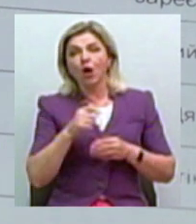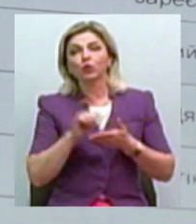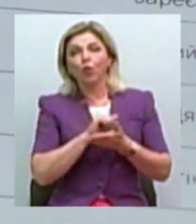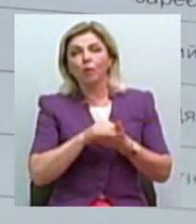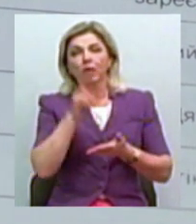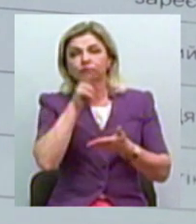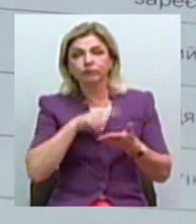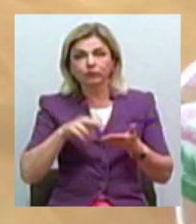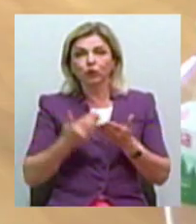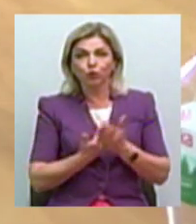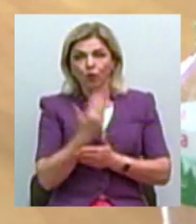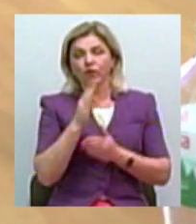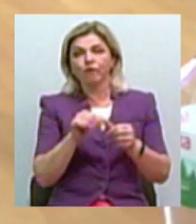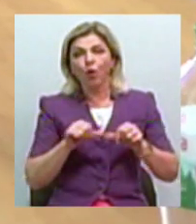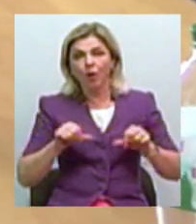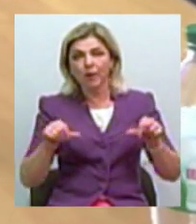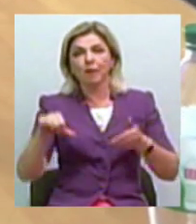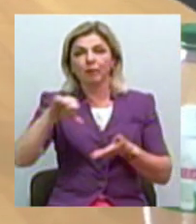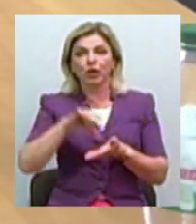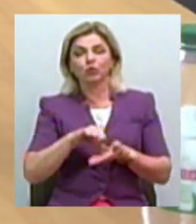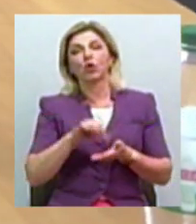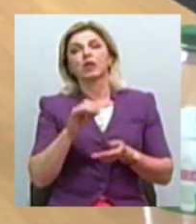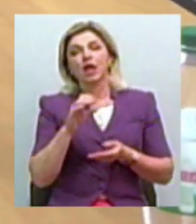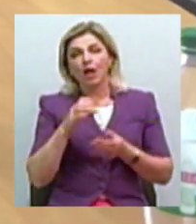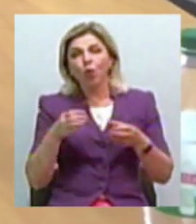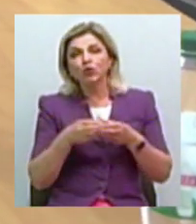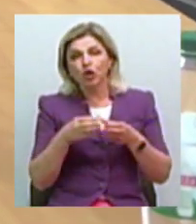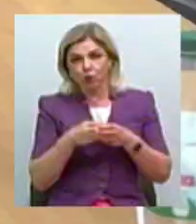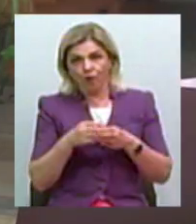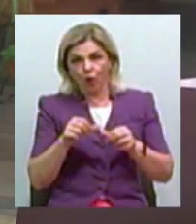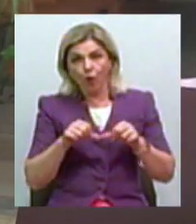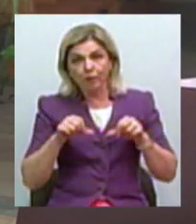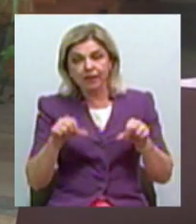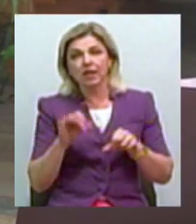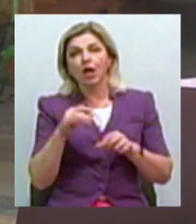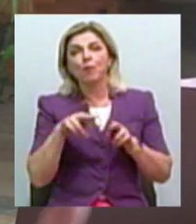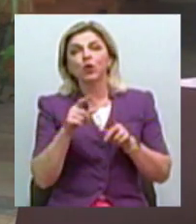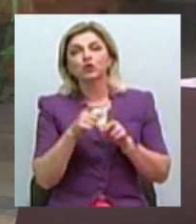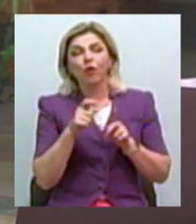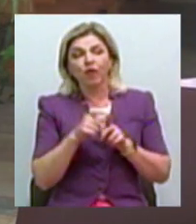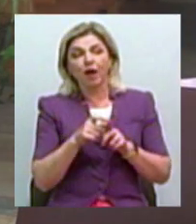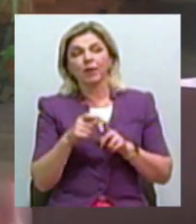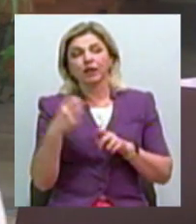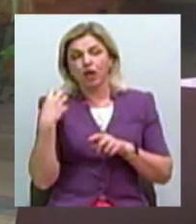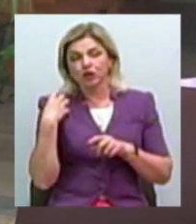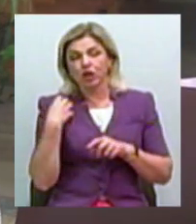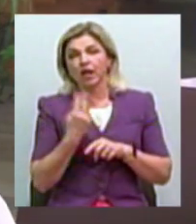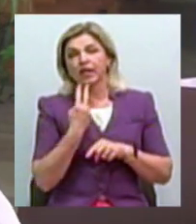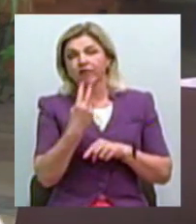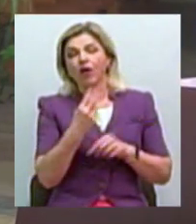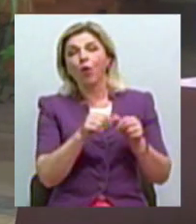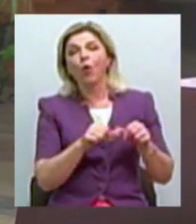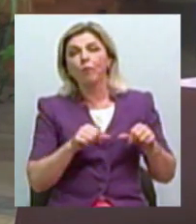переглядають на окружній комісії в присутності представників дільничної комісії. За словами Ірини Домарацької, представники двох дільничних